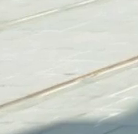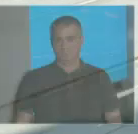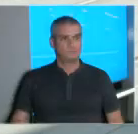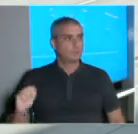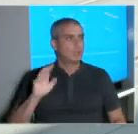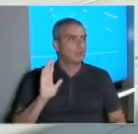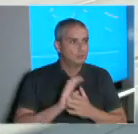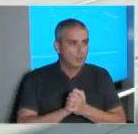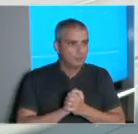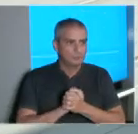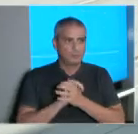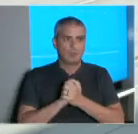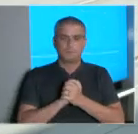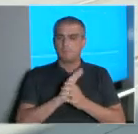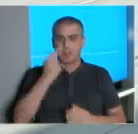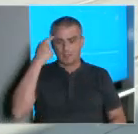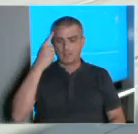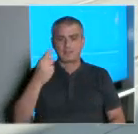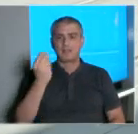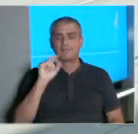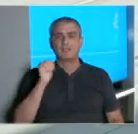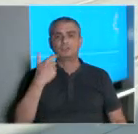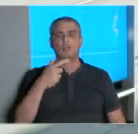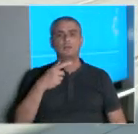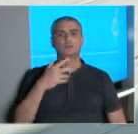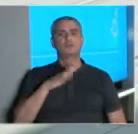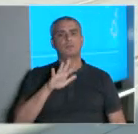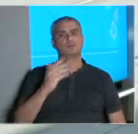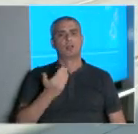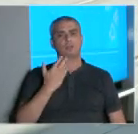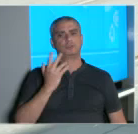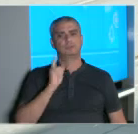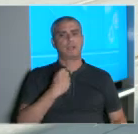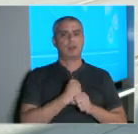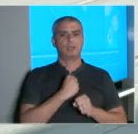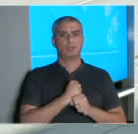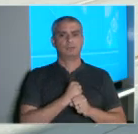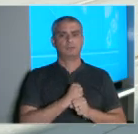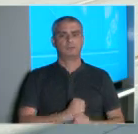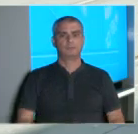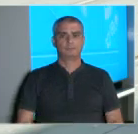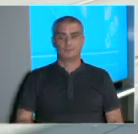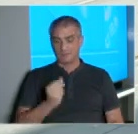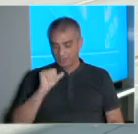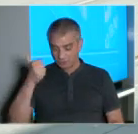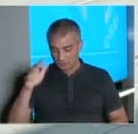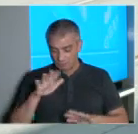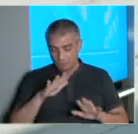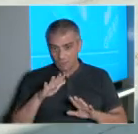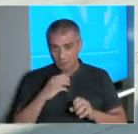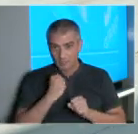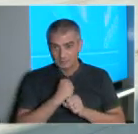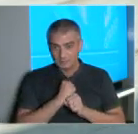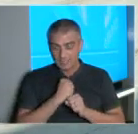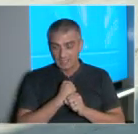מרדכי, שלום. שלום וברכה. מה לדעתך הדבר הראשון שהממשלה החדשה תצטרך לעשות? הדבר הראשון שהממשלה